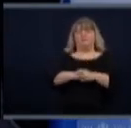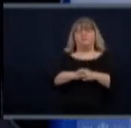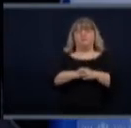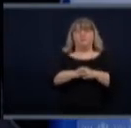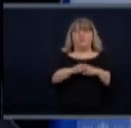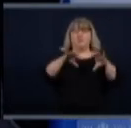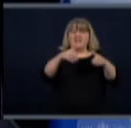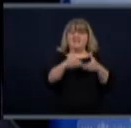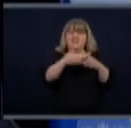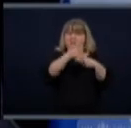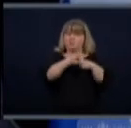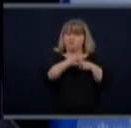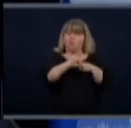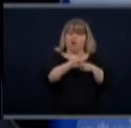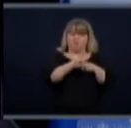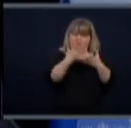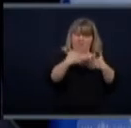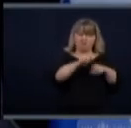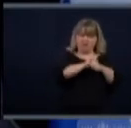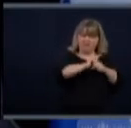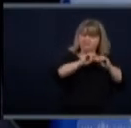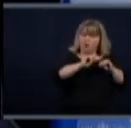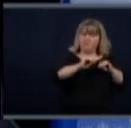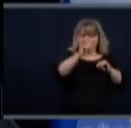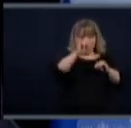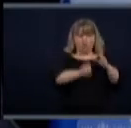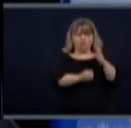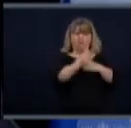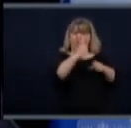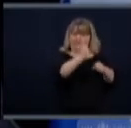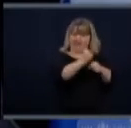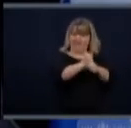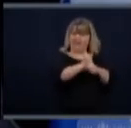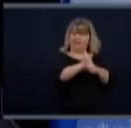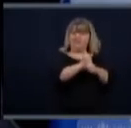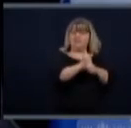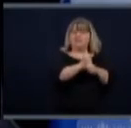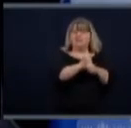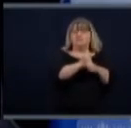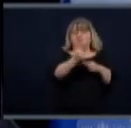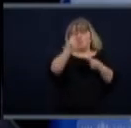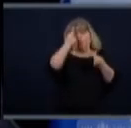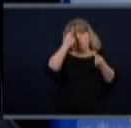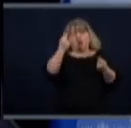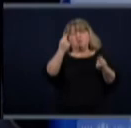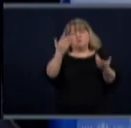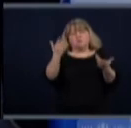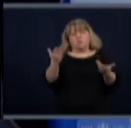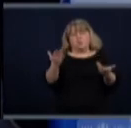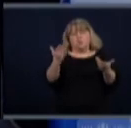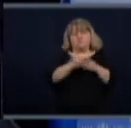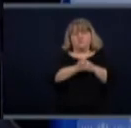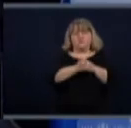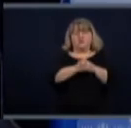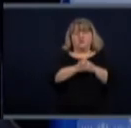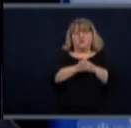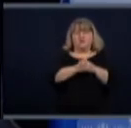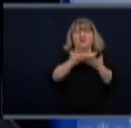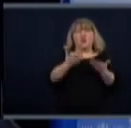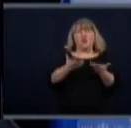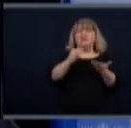des apprentissages, elles ont été formées pour ce nouveau genre de travail-là. Puis on pense qu'avec, comment je pourrais vous dire, avec... Parce que là, si